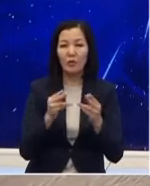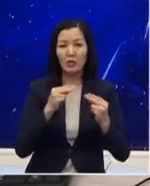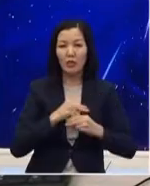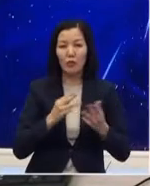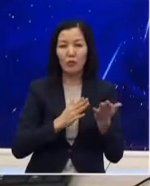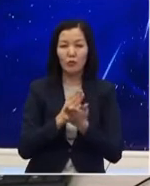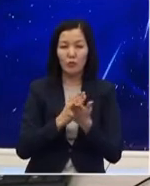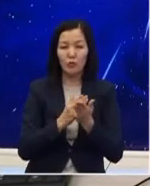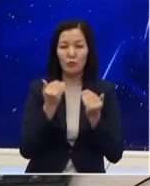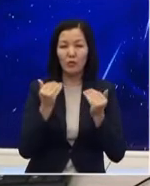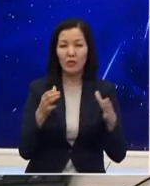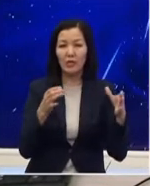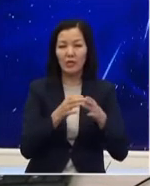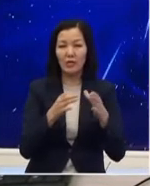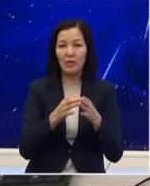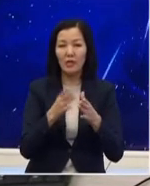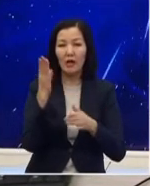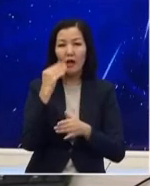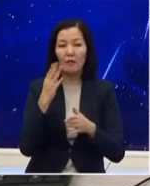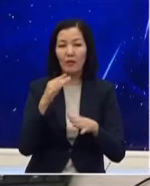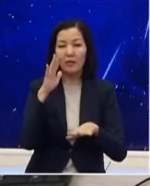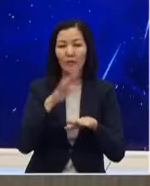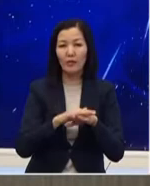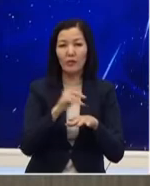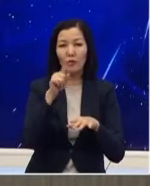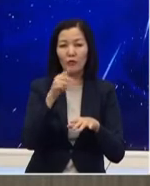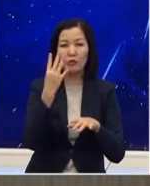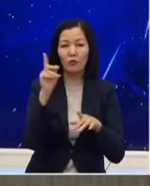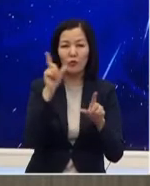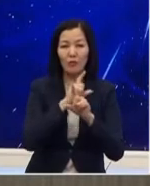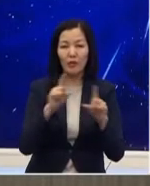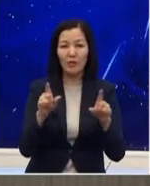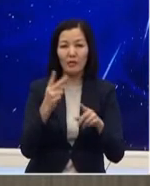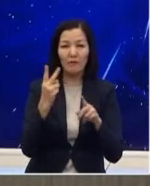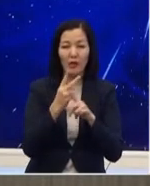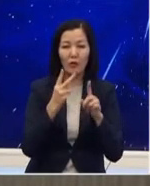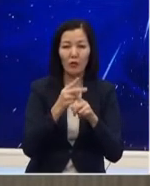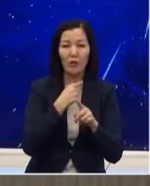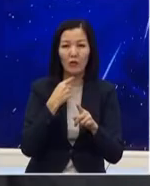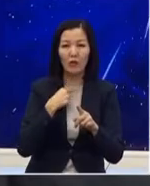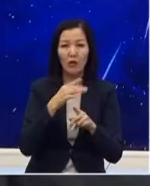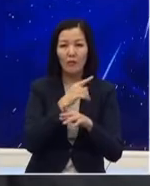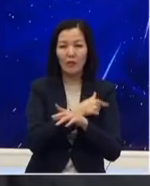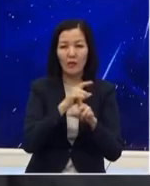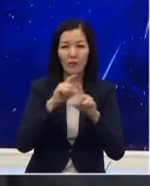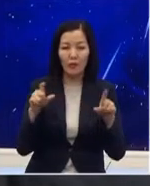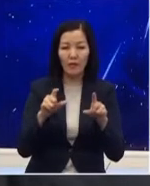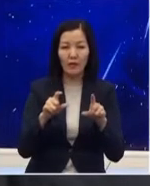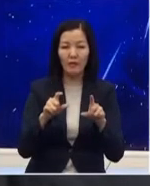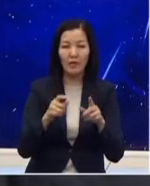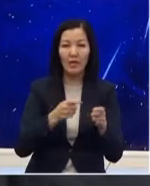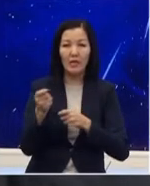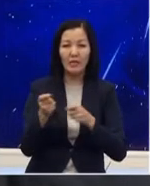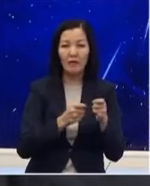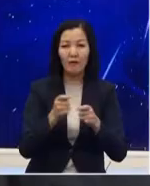службы. Сейчас часть отделения расположена в Алматы на базе 4-й городской больницы, второе в Талдыкургане в многопрофильной клинике. По словам заведующей